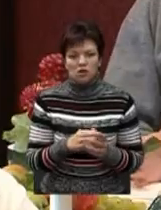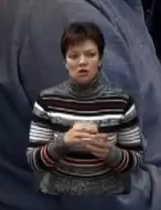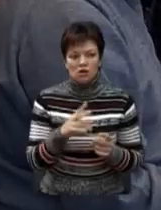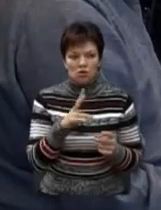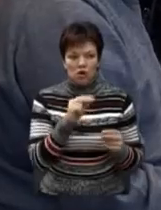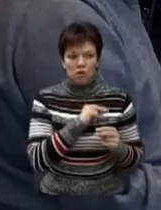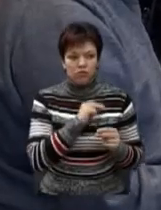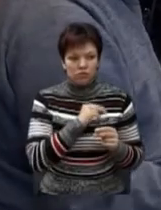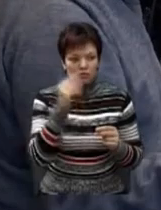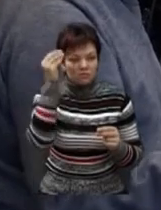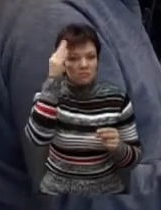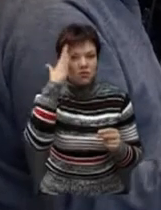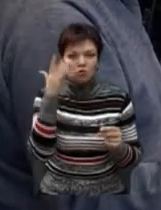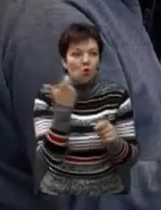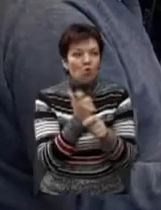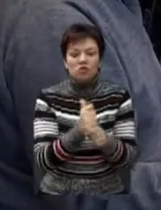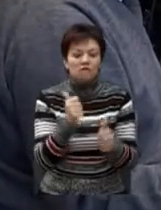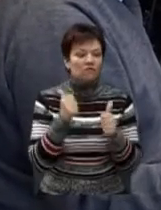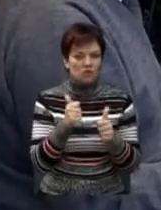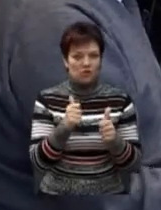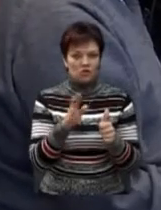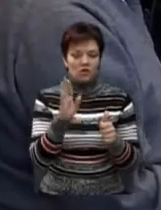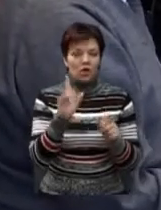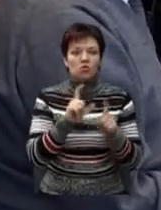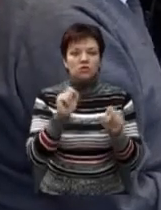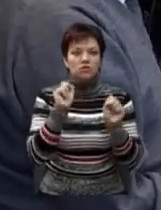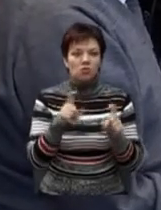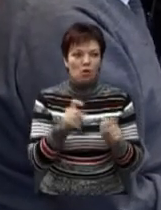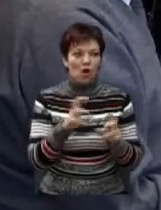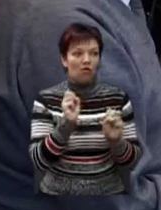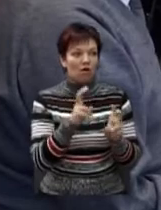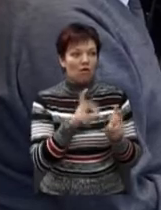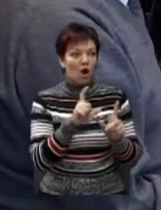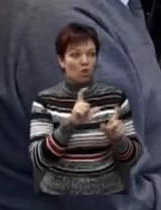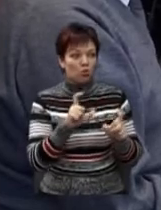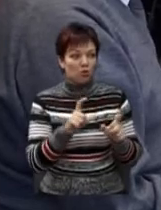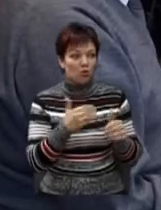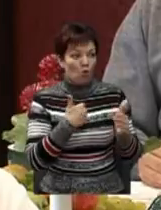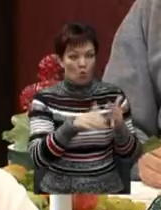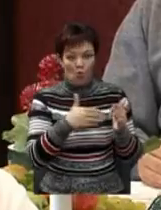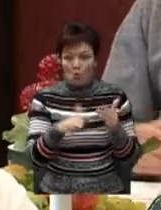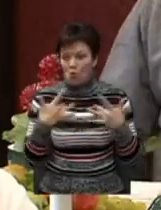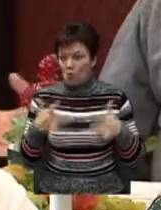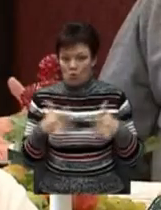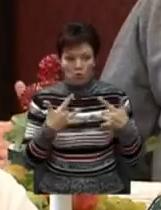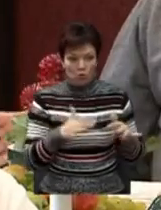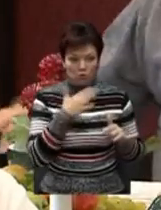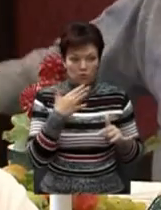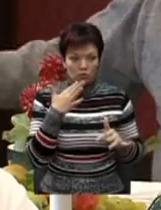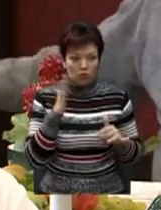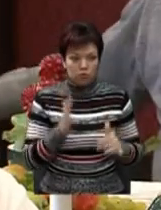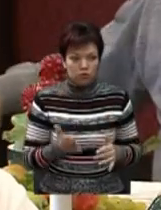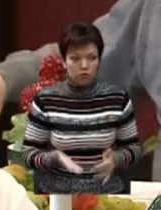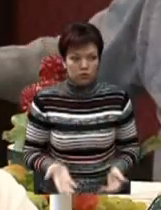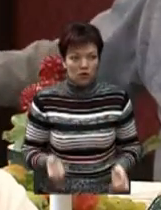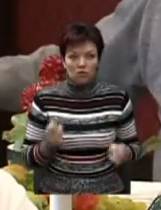которых я, на самом деле, не понимаю, как мы будем работать. Вот ушло там все, кому там 60 или 55 люди. Осталась молодежь, мы